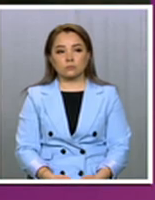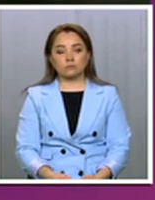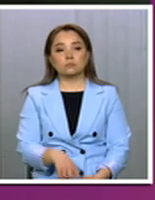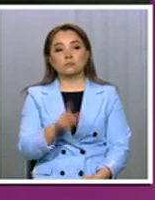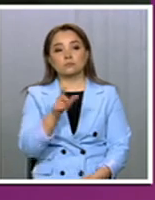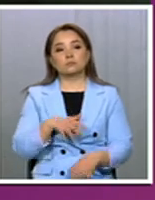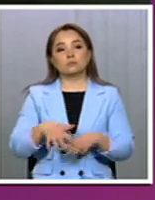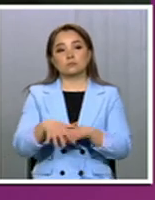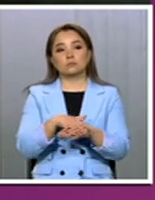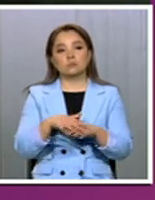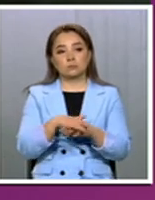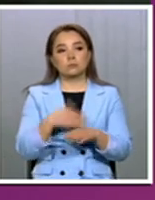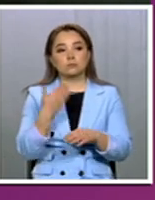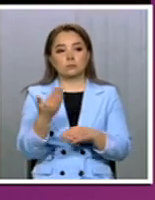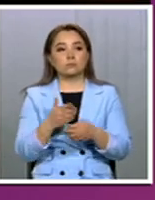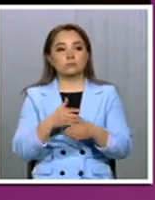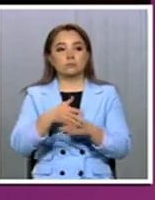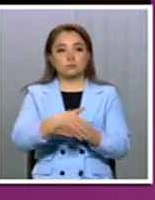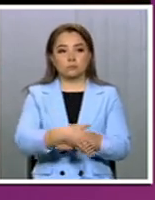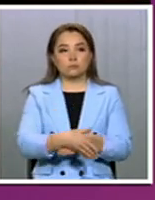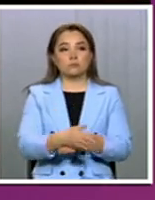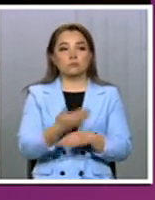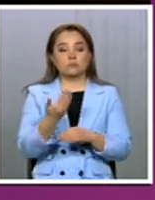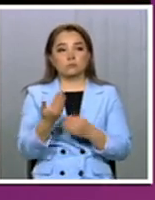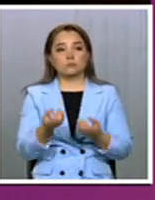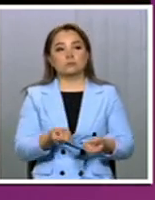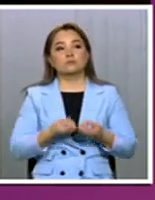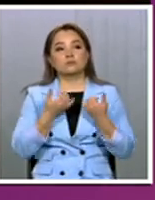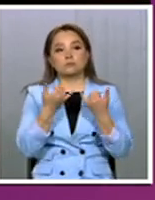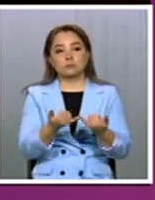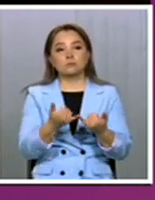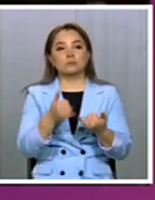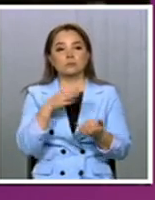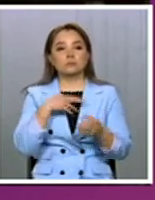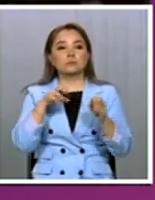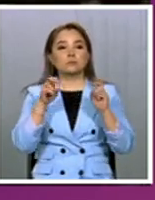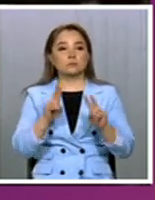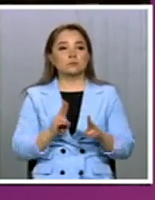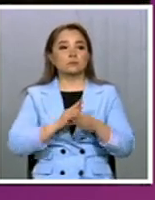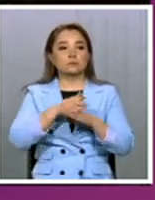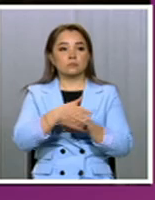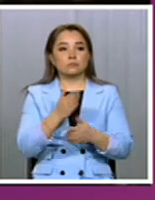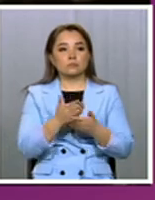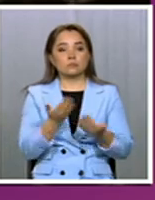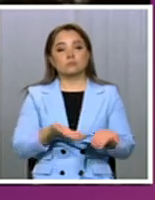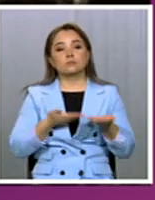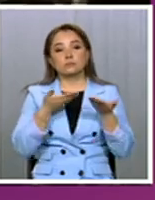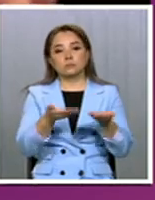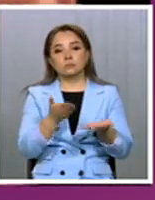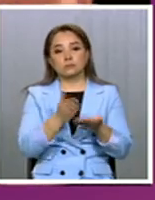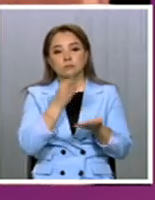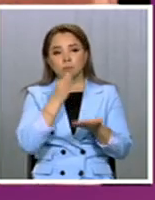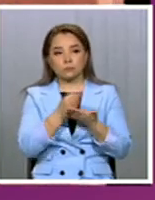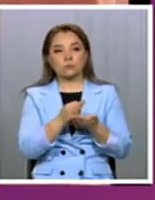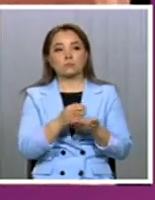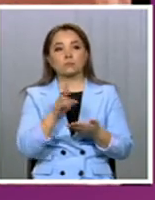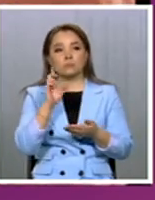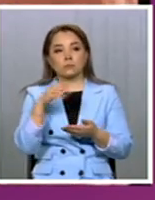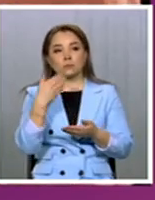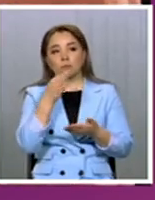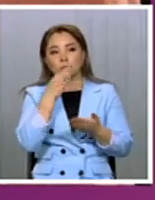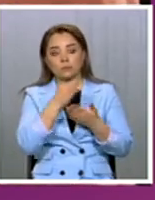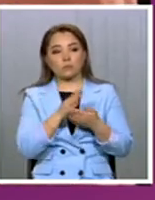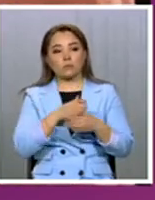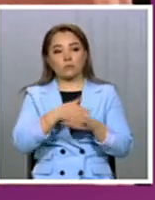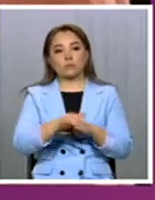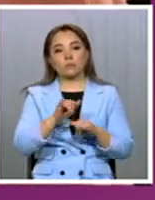Халқымыз үйіне келген қонақты құдайы қонақ, арнайы қонақ, кезбе қонақ деп бөледі. Құдайы қонақ алыс